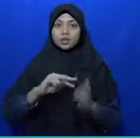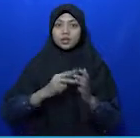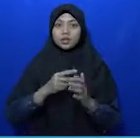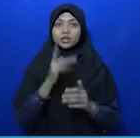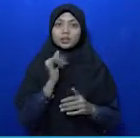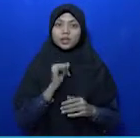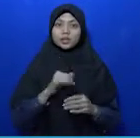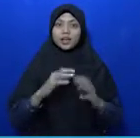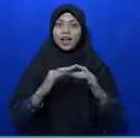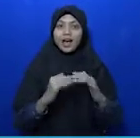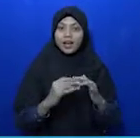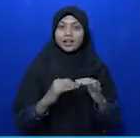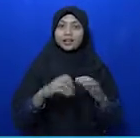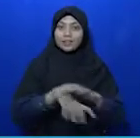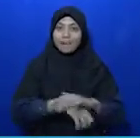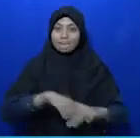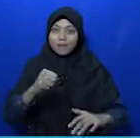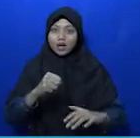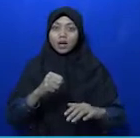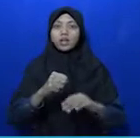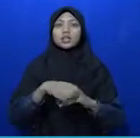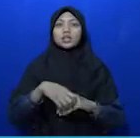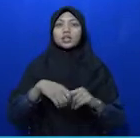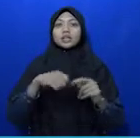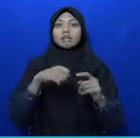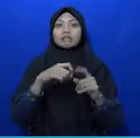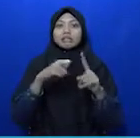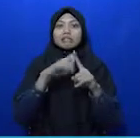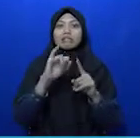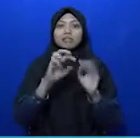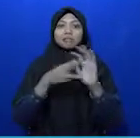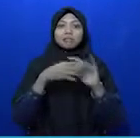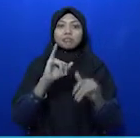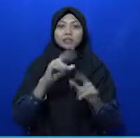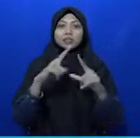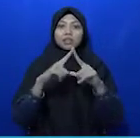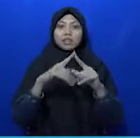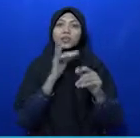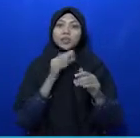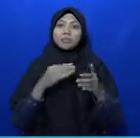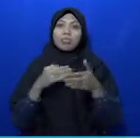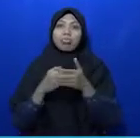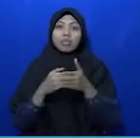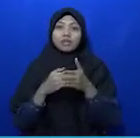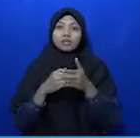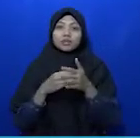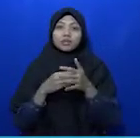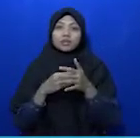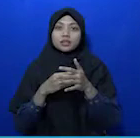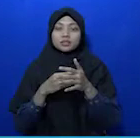air tambang, terus kemudian zat-zat kimia yang menghadap tanah, karena nggak ventilasi mesti berhenti semua itu. Mesti berhenti